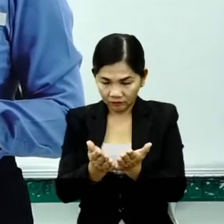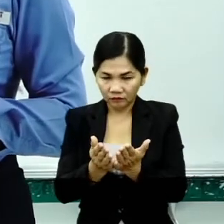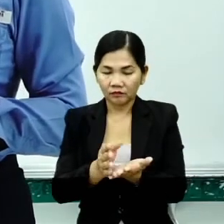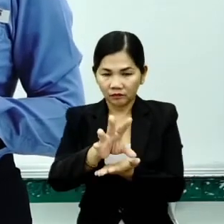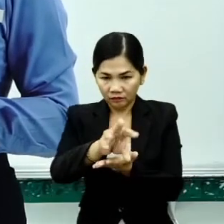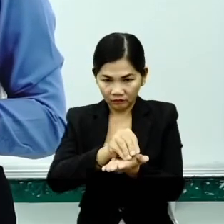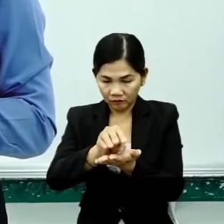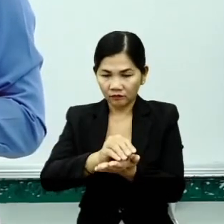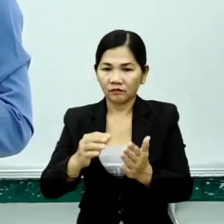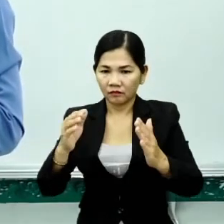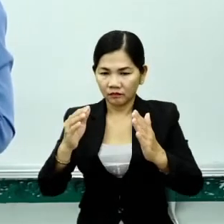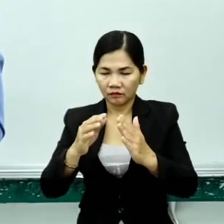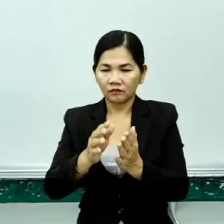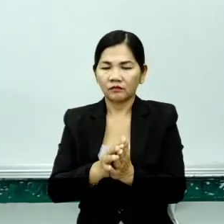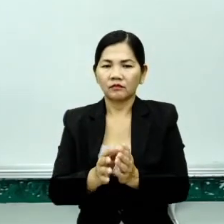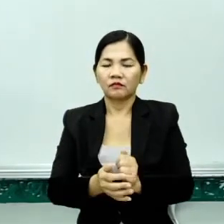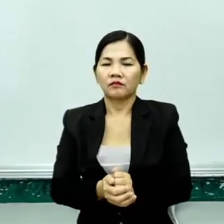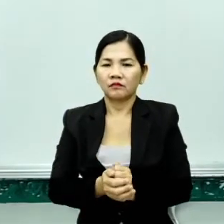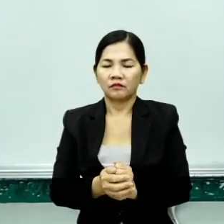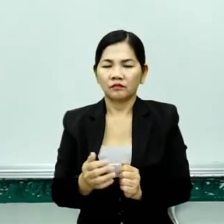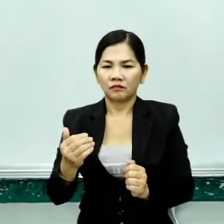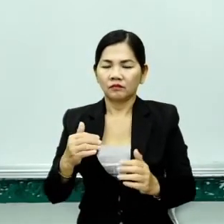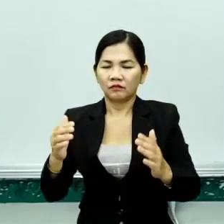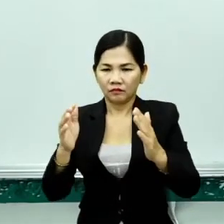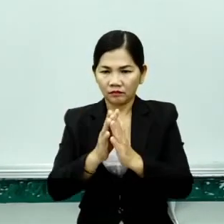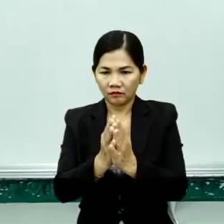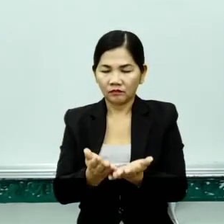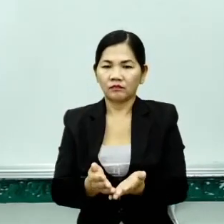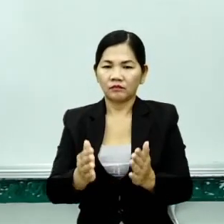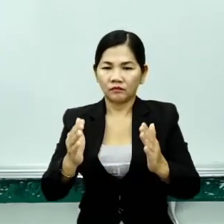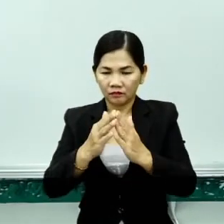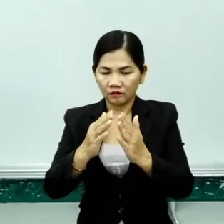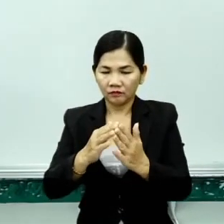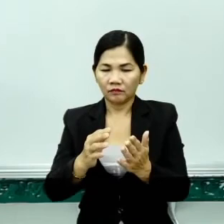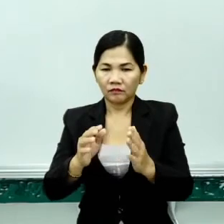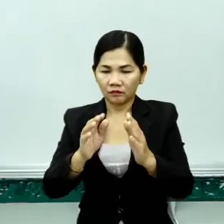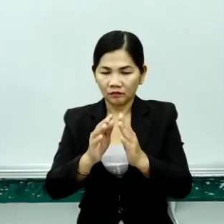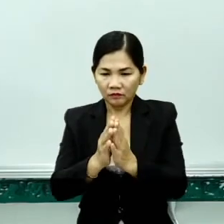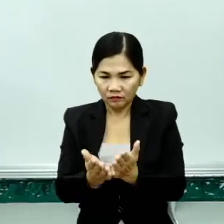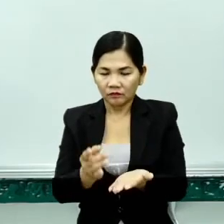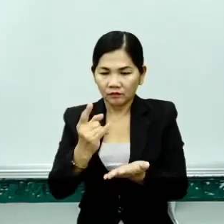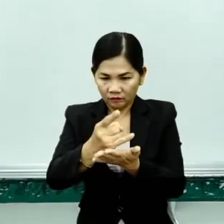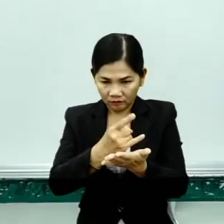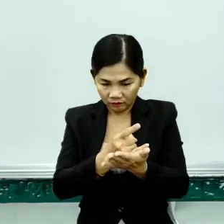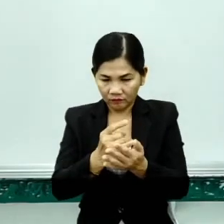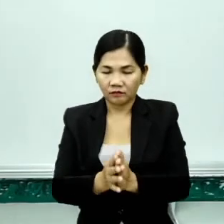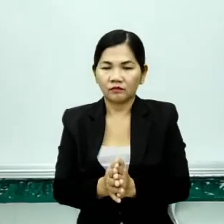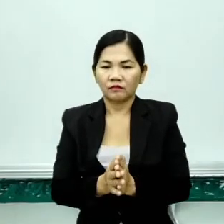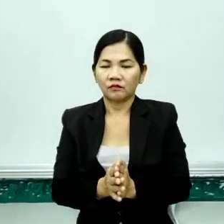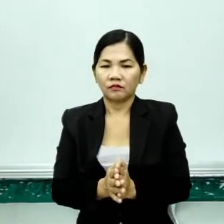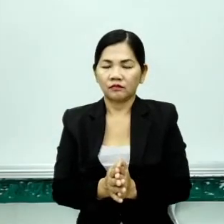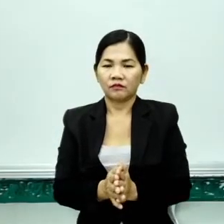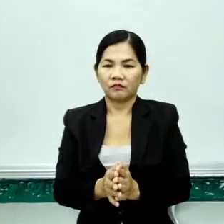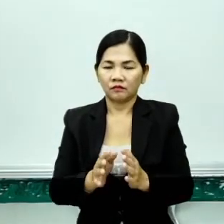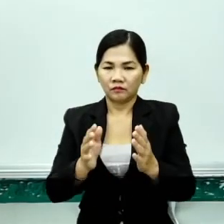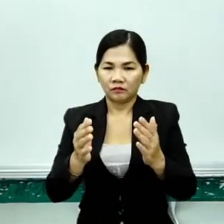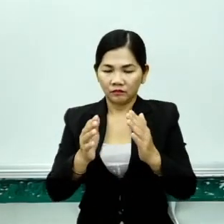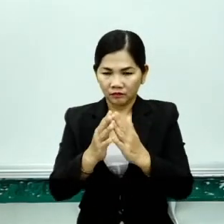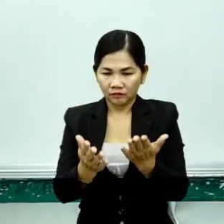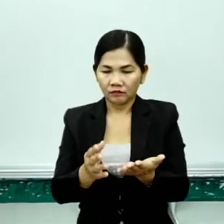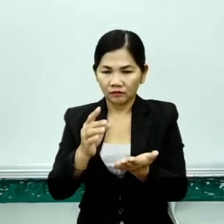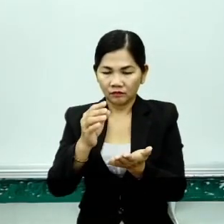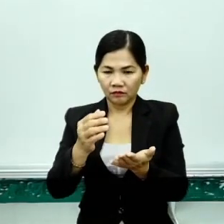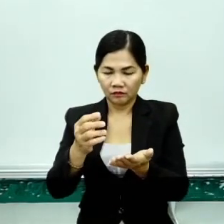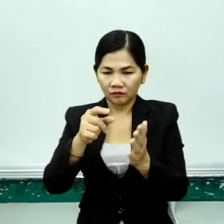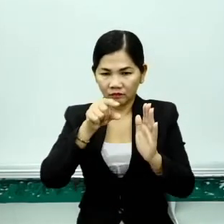đầm bay cọt cách cặp cha sầm tố cứ đầm bay cọt mê riết độc bọt dương cha chúng tập lập ca cọt mê riêng cha cứ con